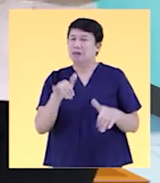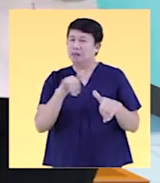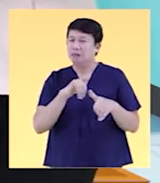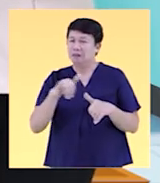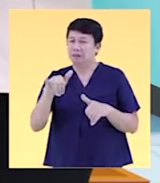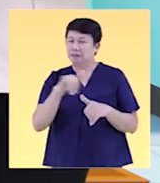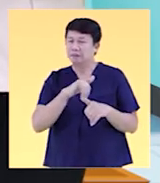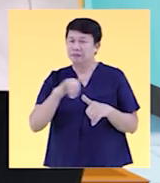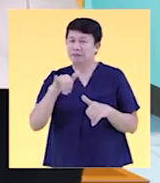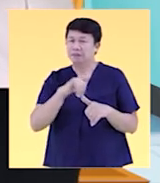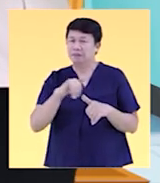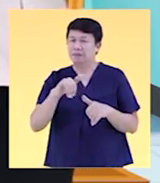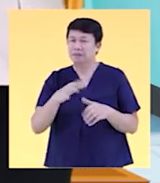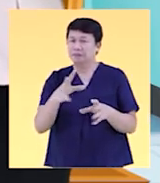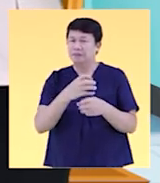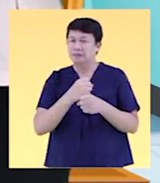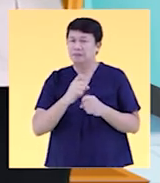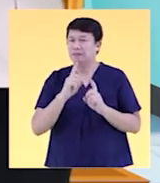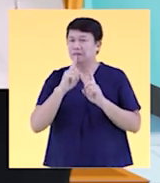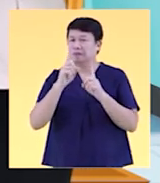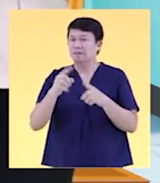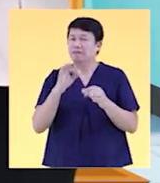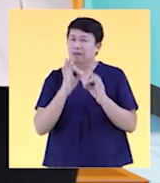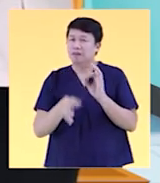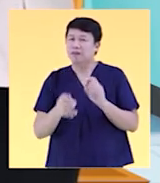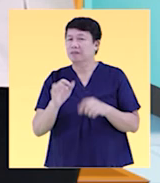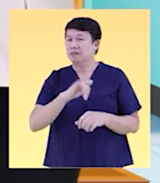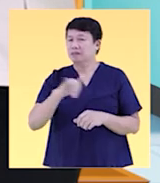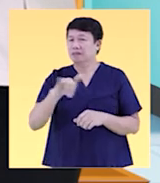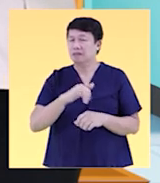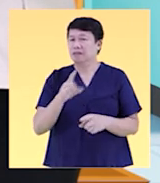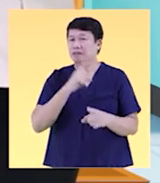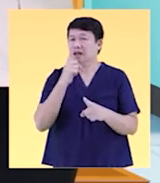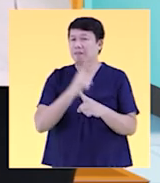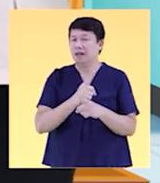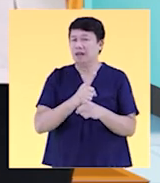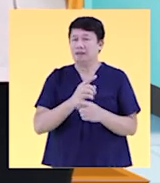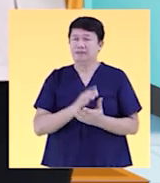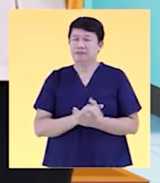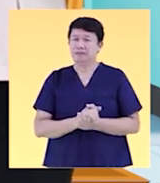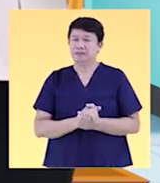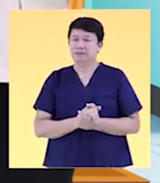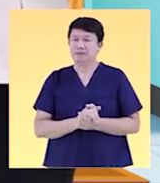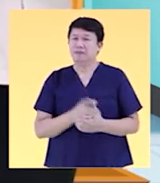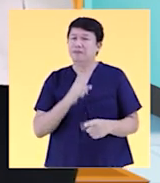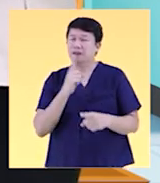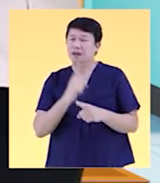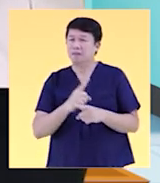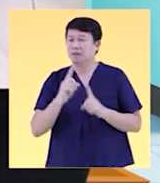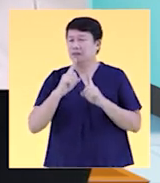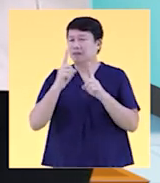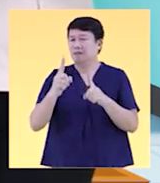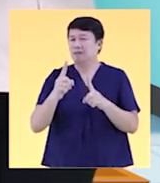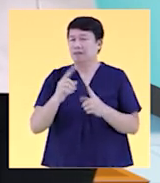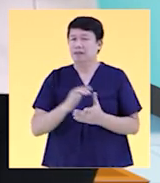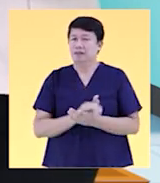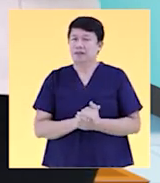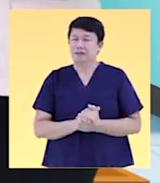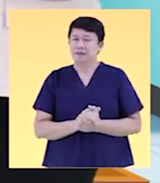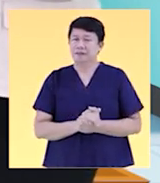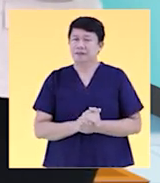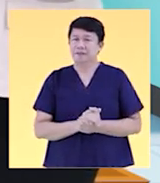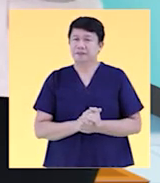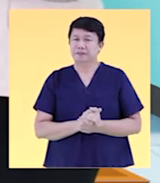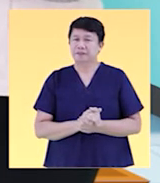Pareho din ba ang nakuhang sagot? Kung pareho, tama nga! Ang tamang sagot ay